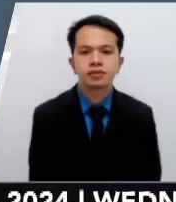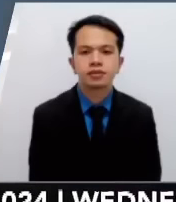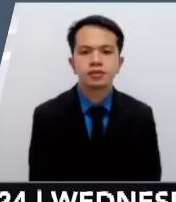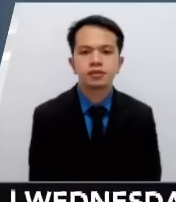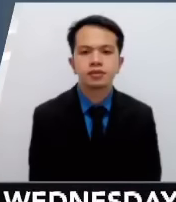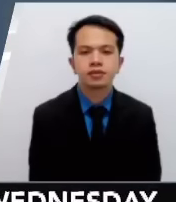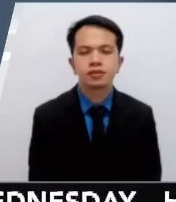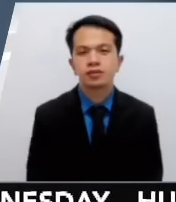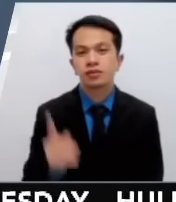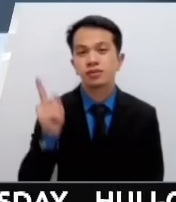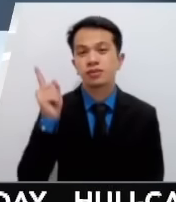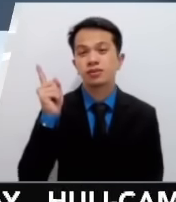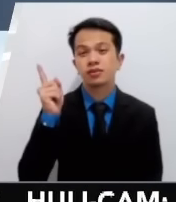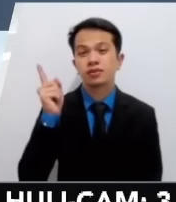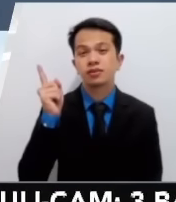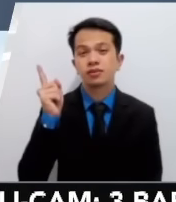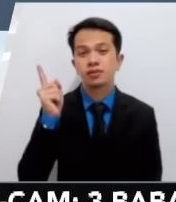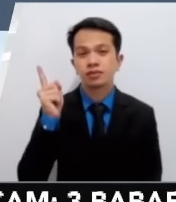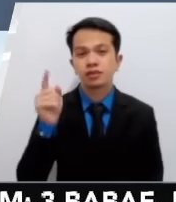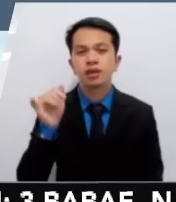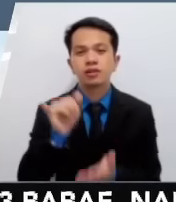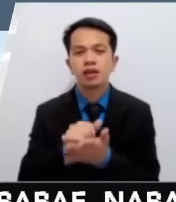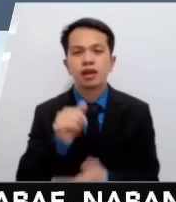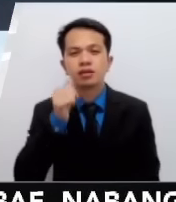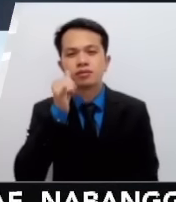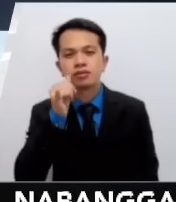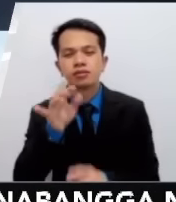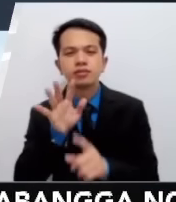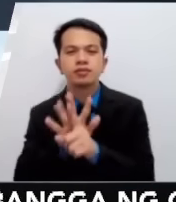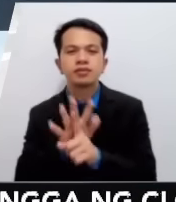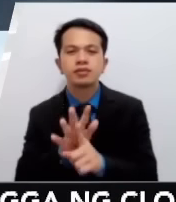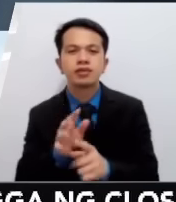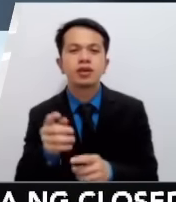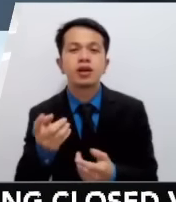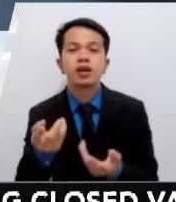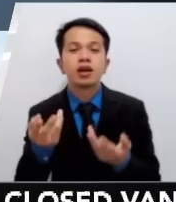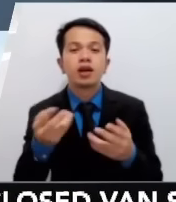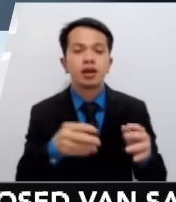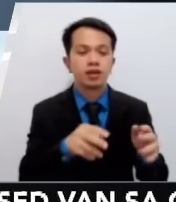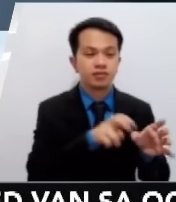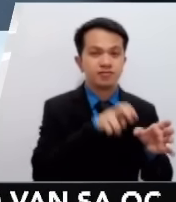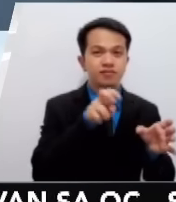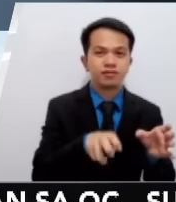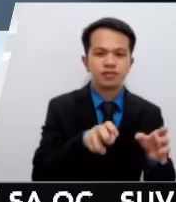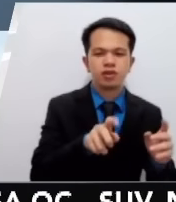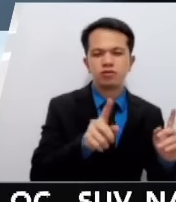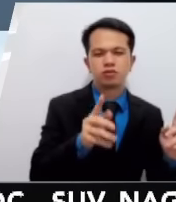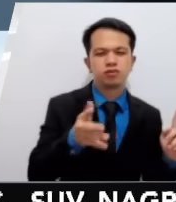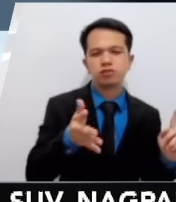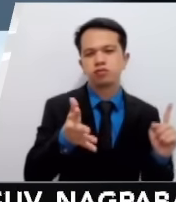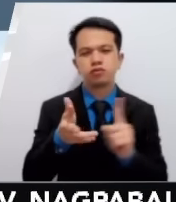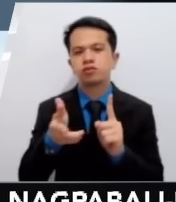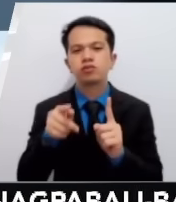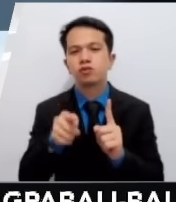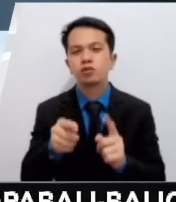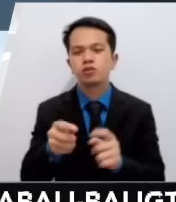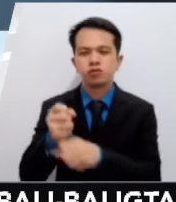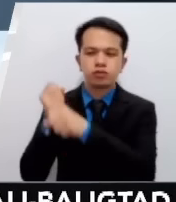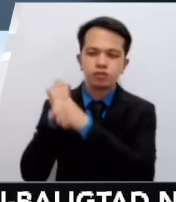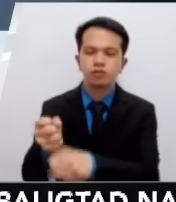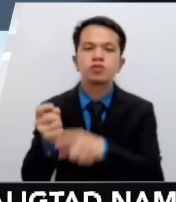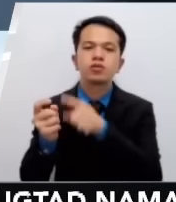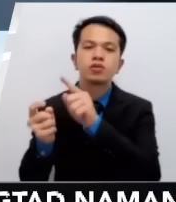Yan ang viral video na nakunan sa Santa Mesa sa Maynila. Pagkababa ng SUV, sumugod ang lalaki niya at tinampas ang side mirror ng nakahintong